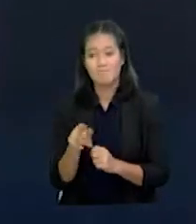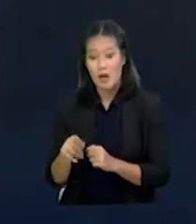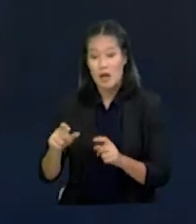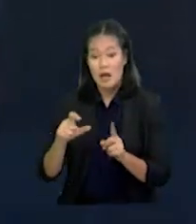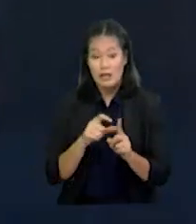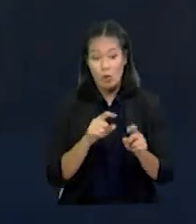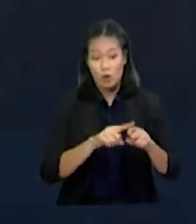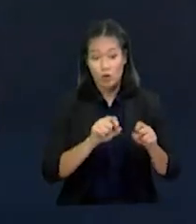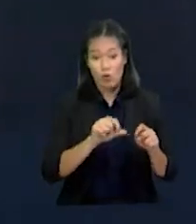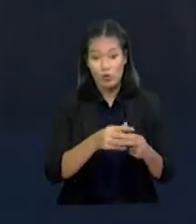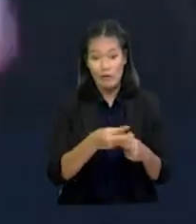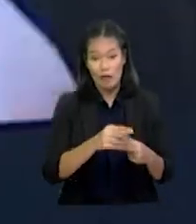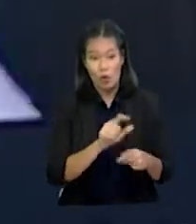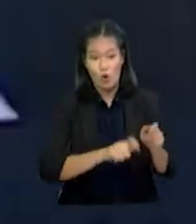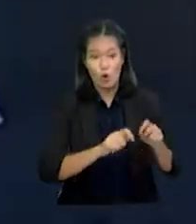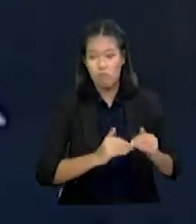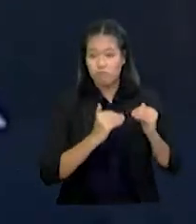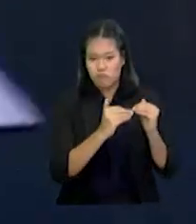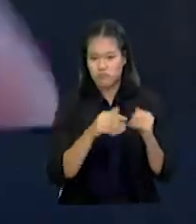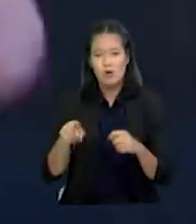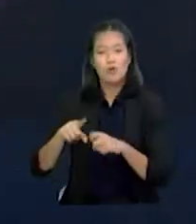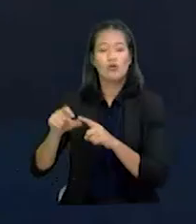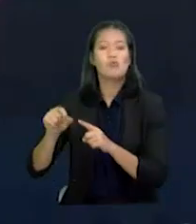Kolonel diisi para elit, maka Dewan Kopral